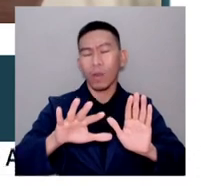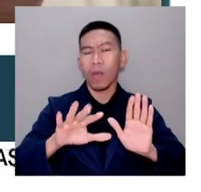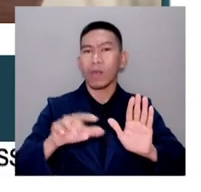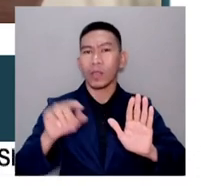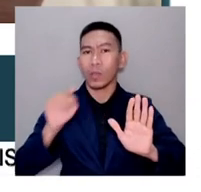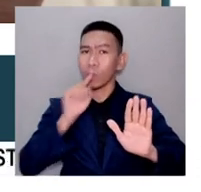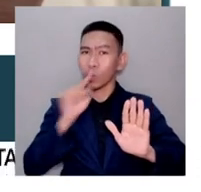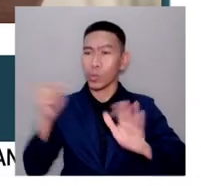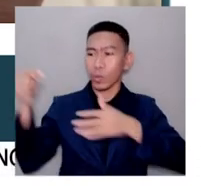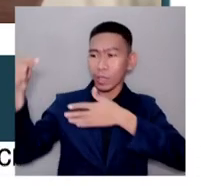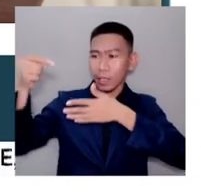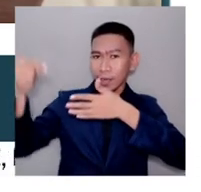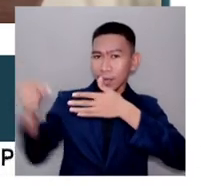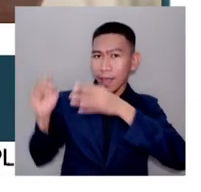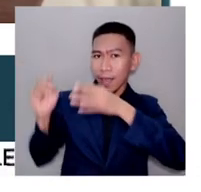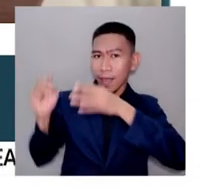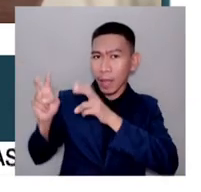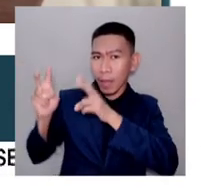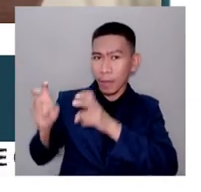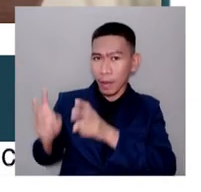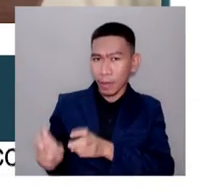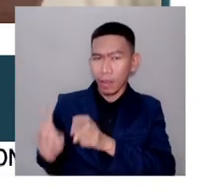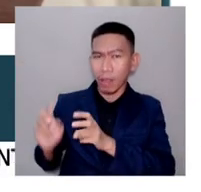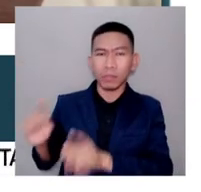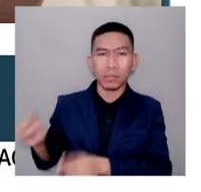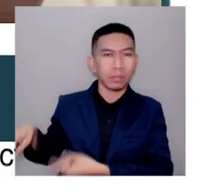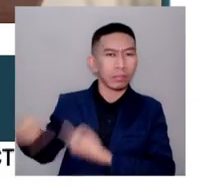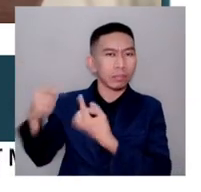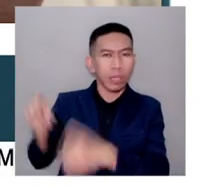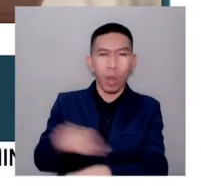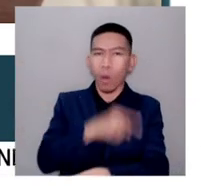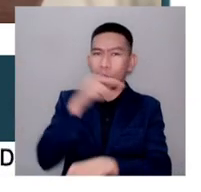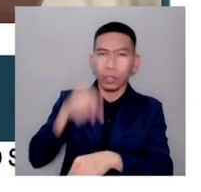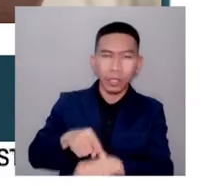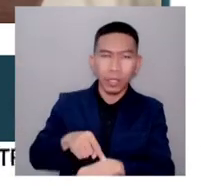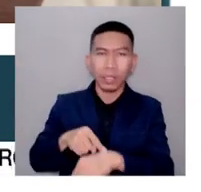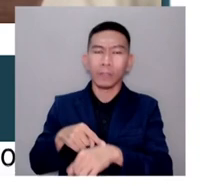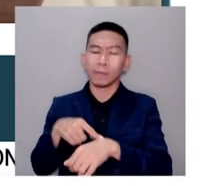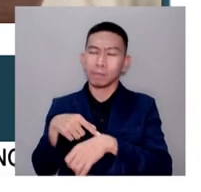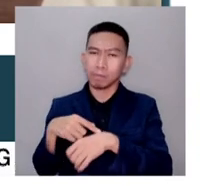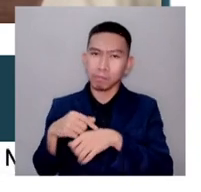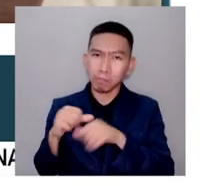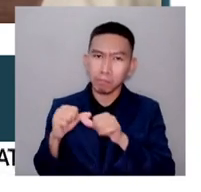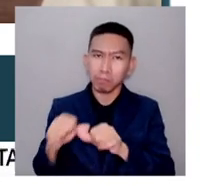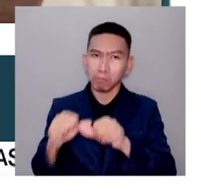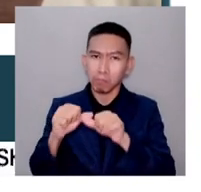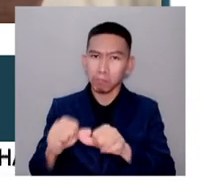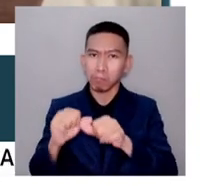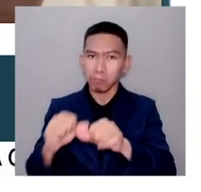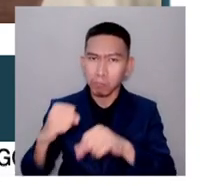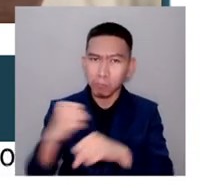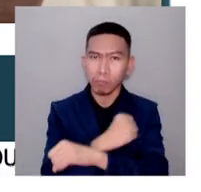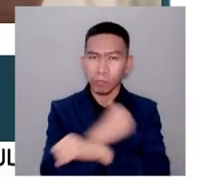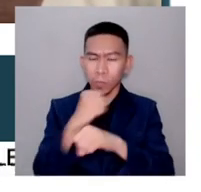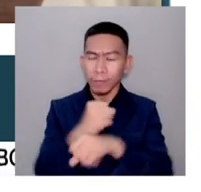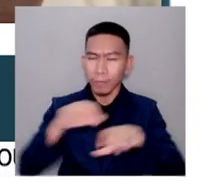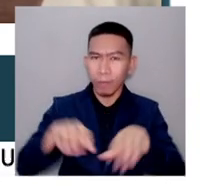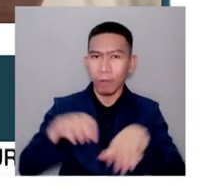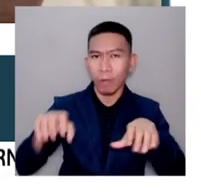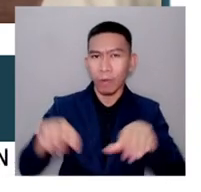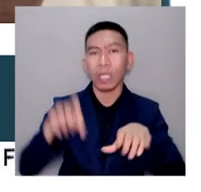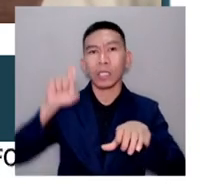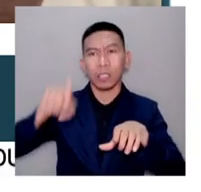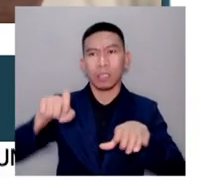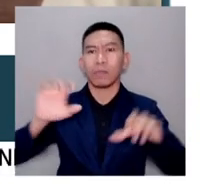issue matagal na na pinaghihirapan nating lahat at sama-sama kailangan solusyonan. Yung kalusugan din,